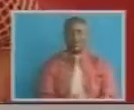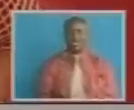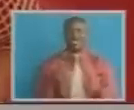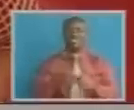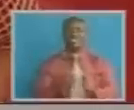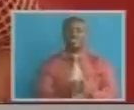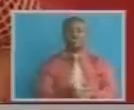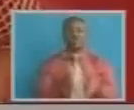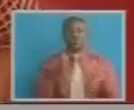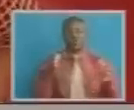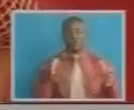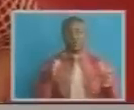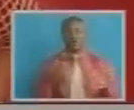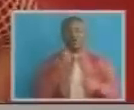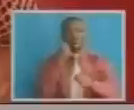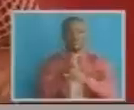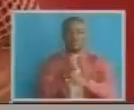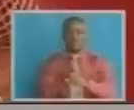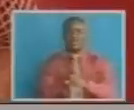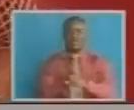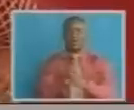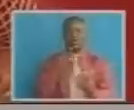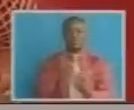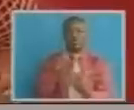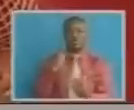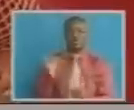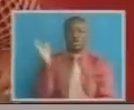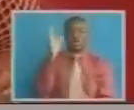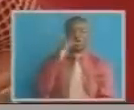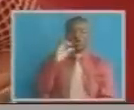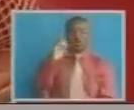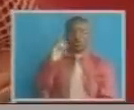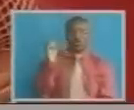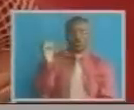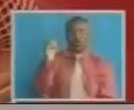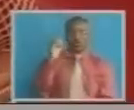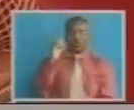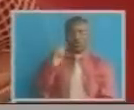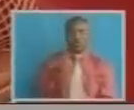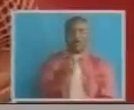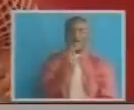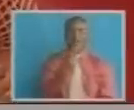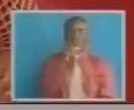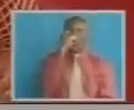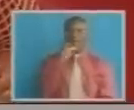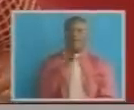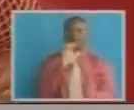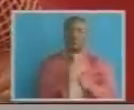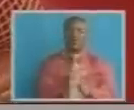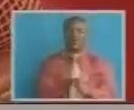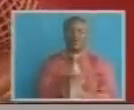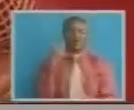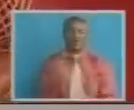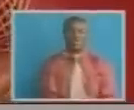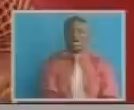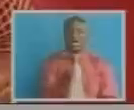jingine kubwa la kufanyika uchaguzi jumapili ni imeonekana Watu wengi hawapigi Kura kwa sababu huenda ikawa ni kwa